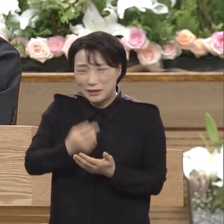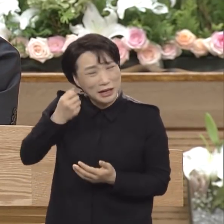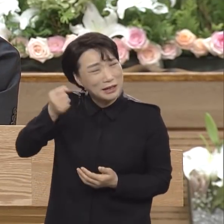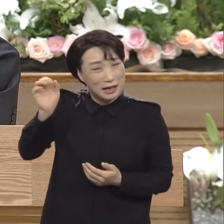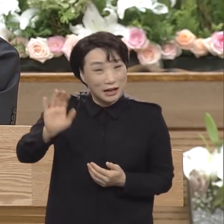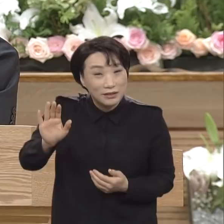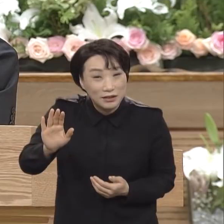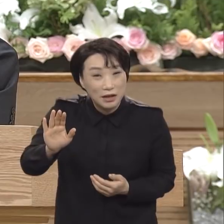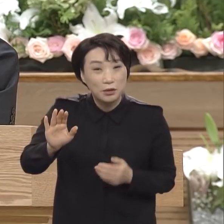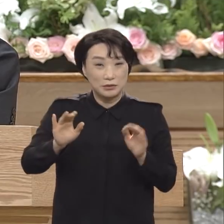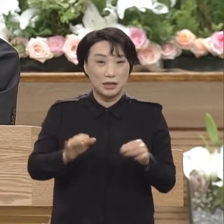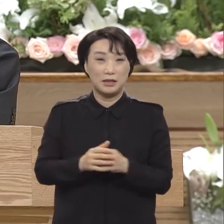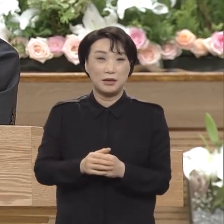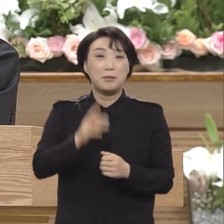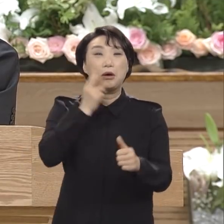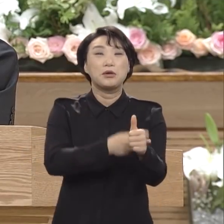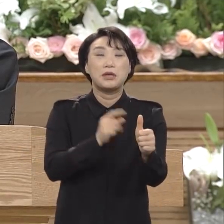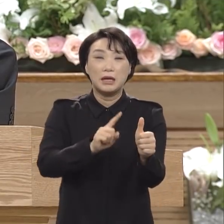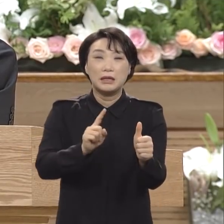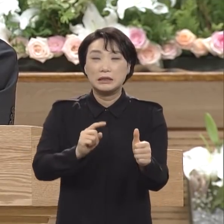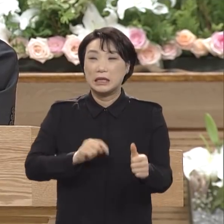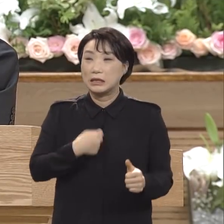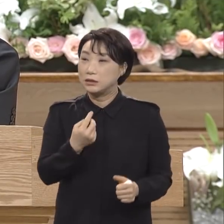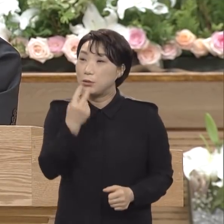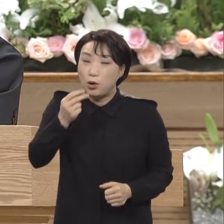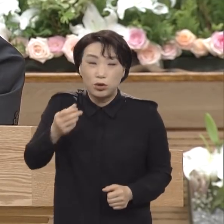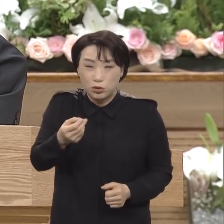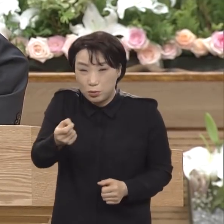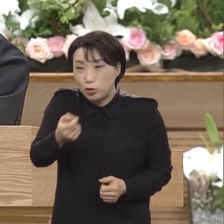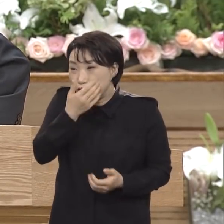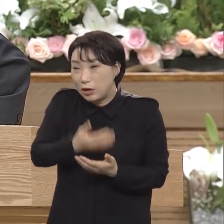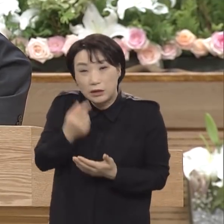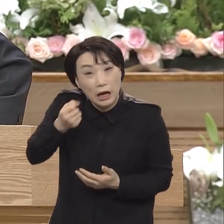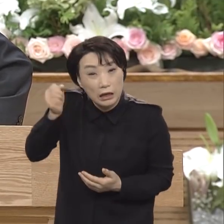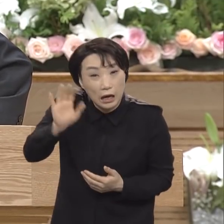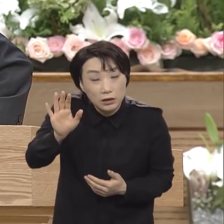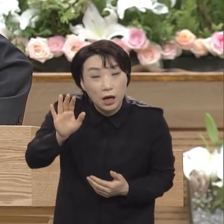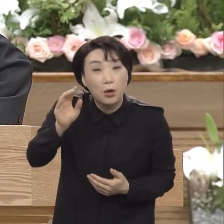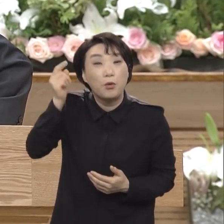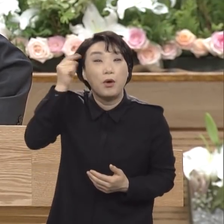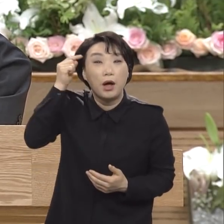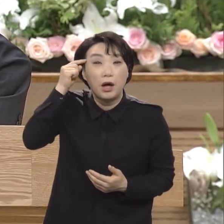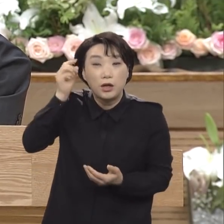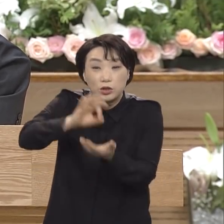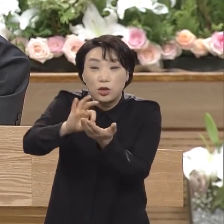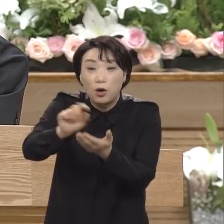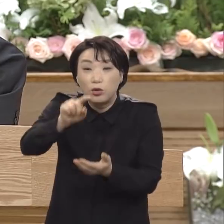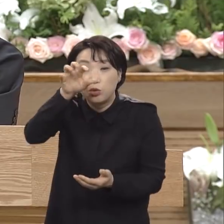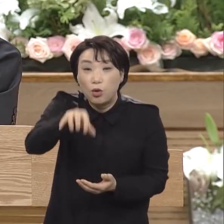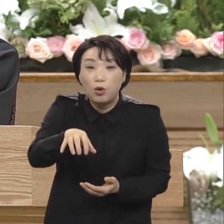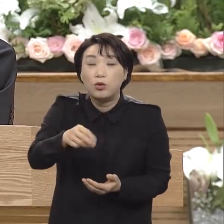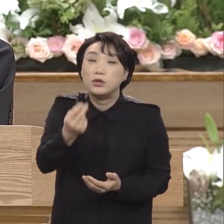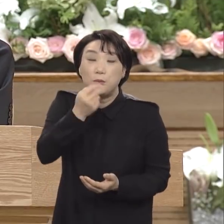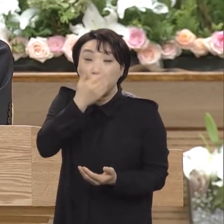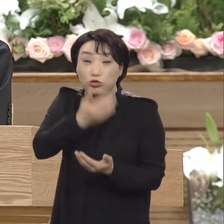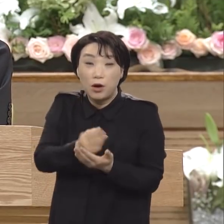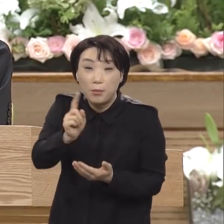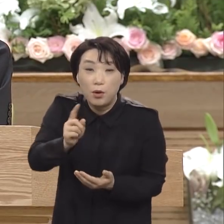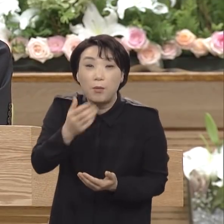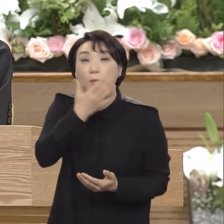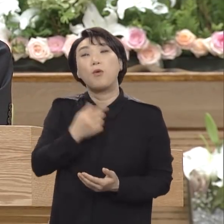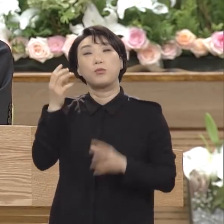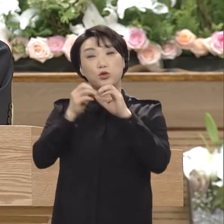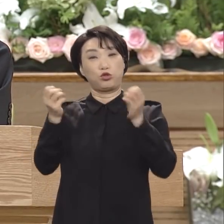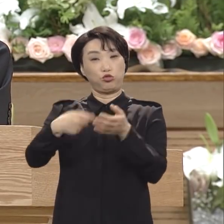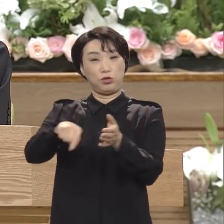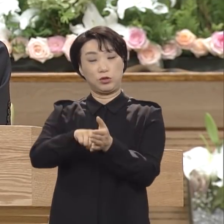자, 자기 생명을 안 아낀다는 거예요. 왜? 어디다 써야 생명이 가장 소중하냐? 복음 전도를 위해